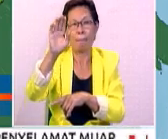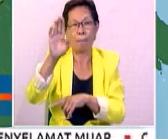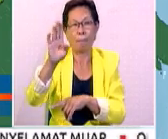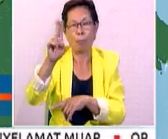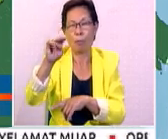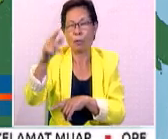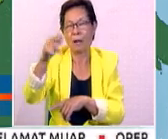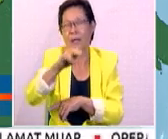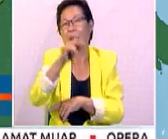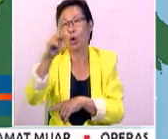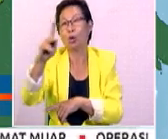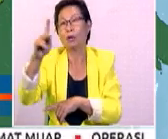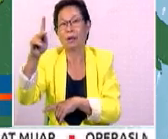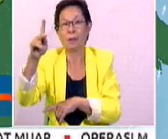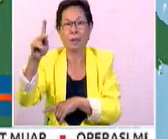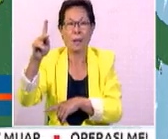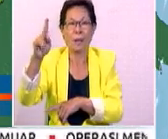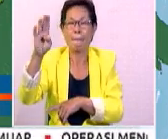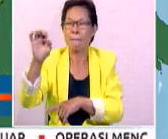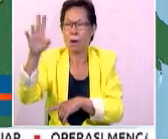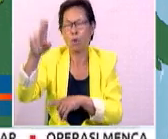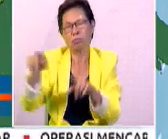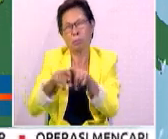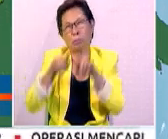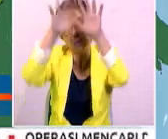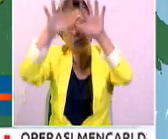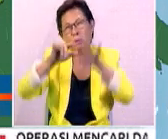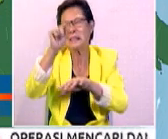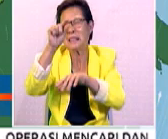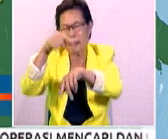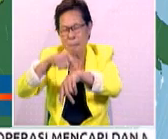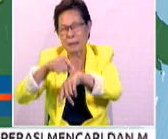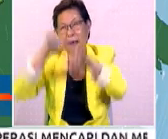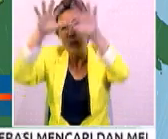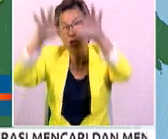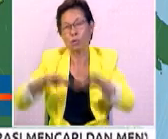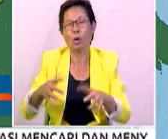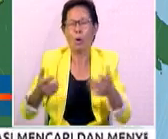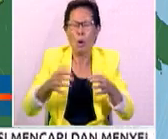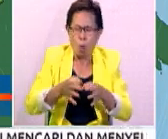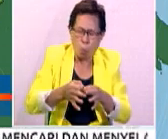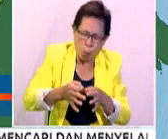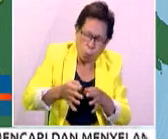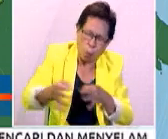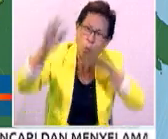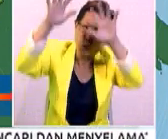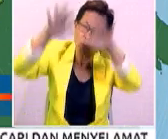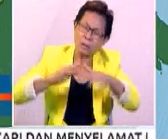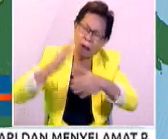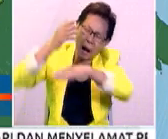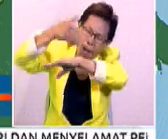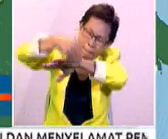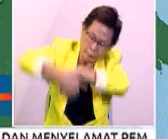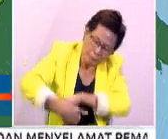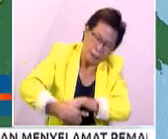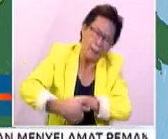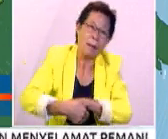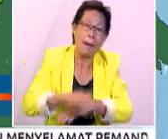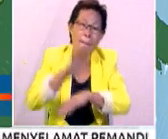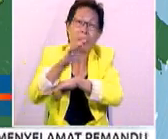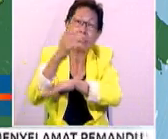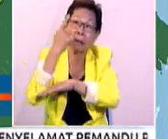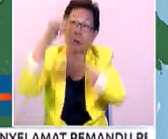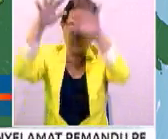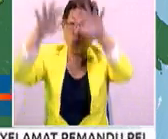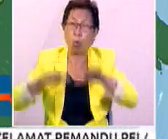Kota Belud dijangkakan akan mengalami cuaca yang sama dalam sedikit masa lagi, boleh berlanjutan sehinggalah ke tengah malam ini. Pada petang tadi